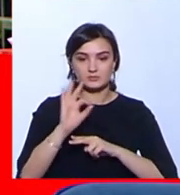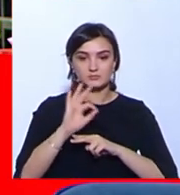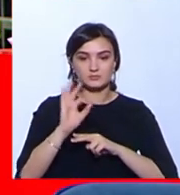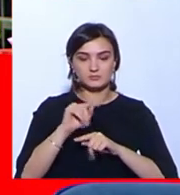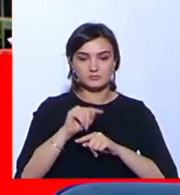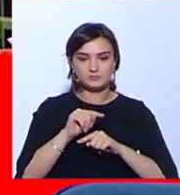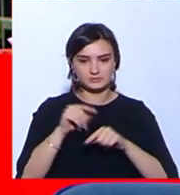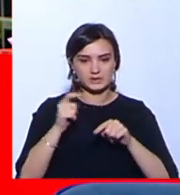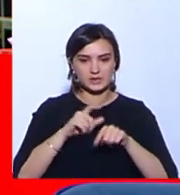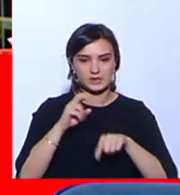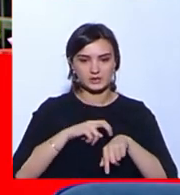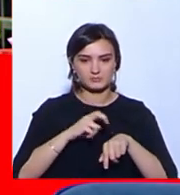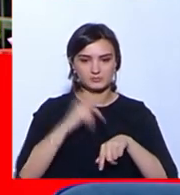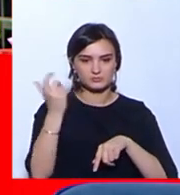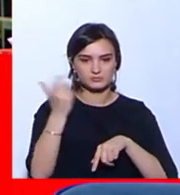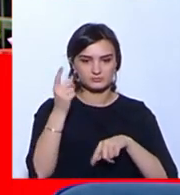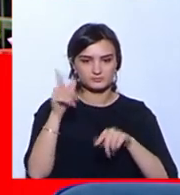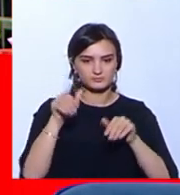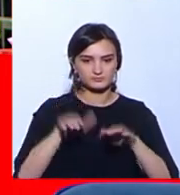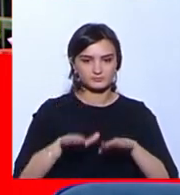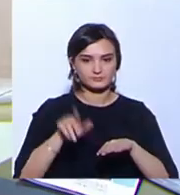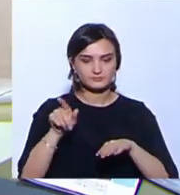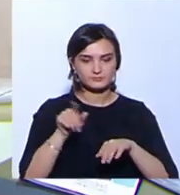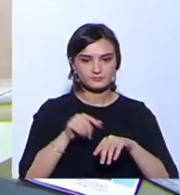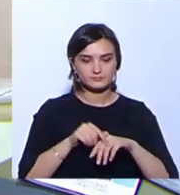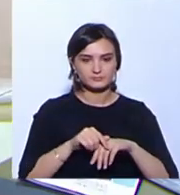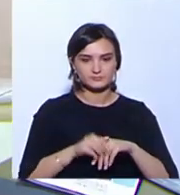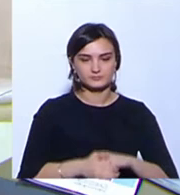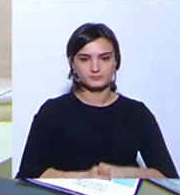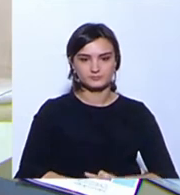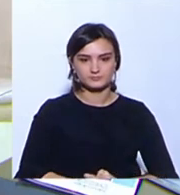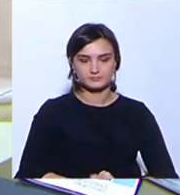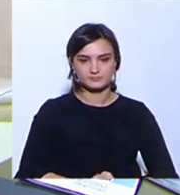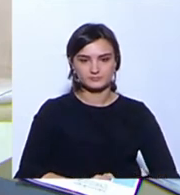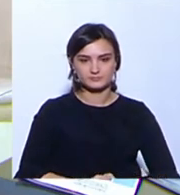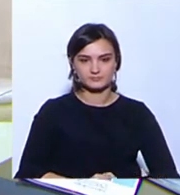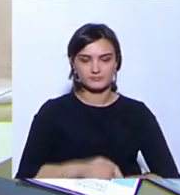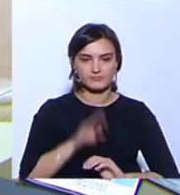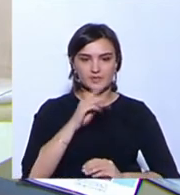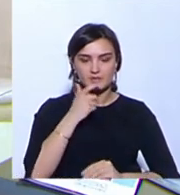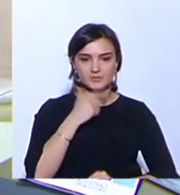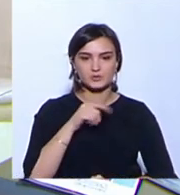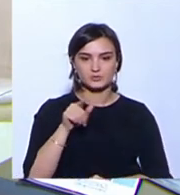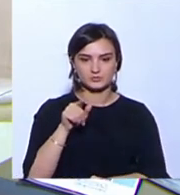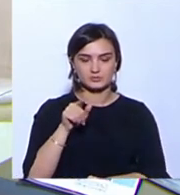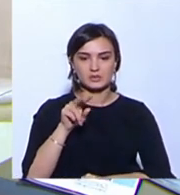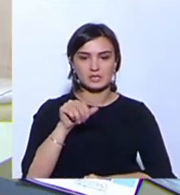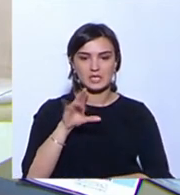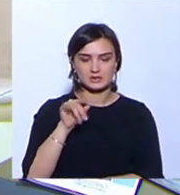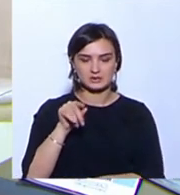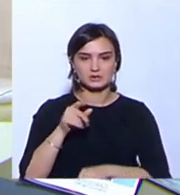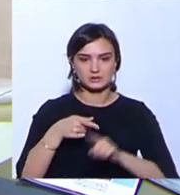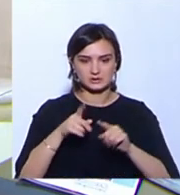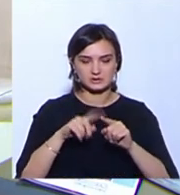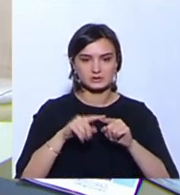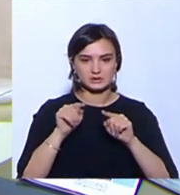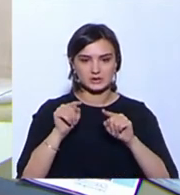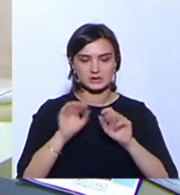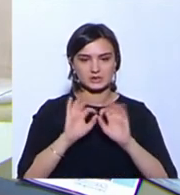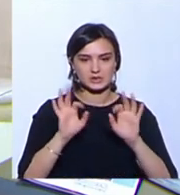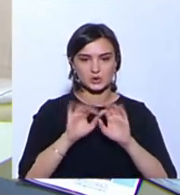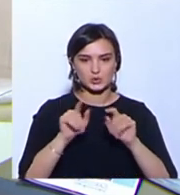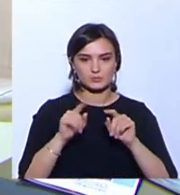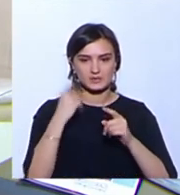გადაწყვეტილებას იღებს ექიმი იმ მდგომარეობის გათვალისწინებით, რომელიც აქვს კონკრეტულ პაციენტს. ქალბატონმა ლალიმ საგანგებოდ გამოყო